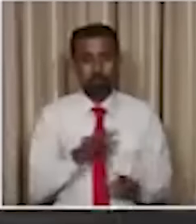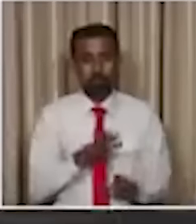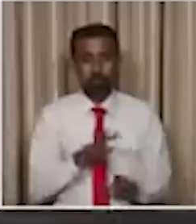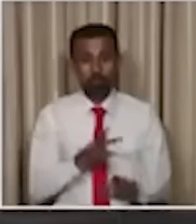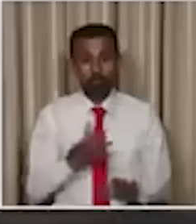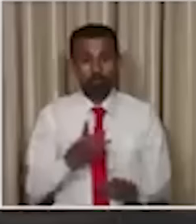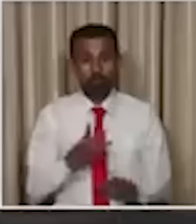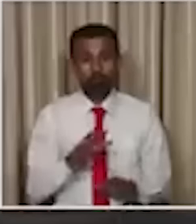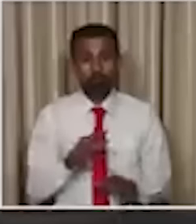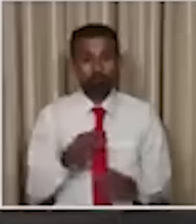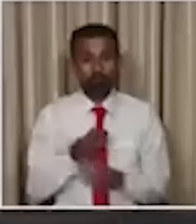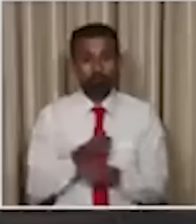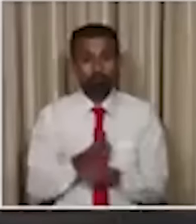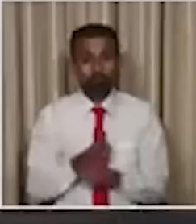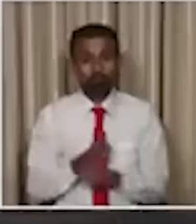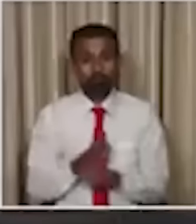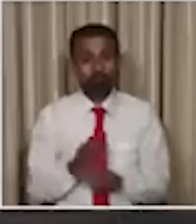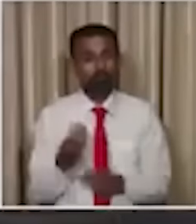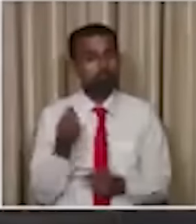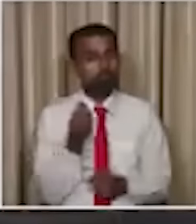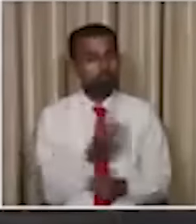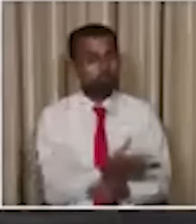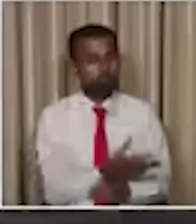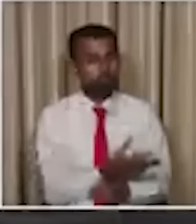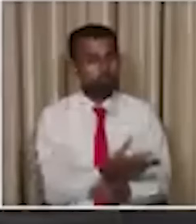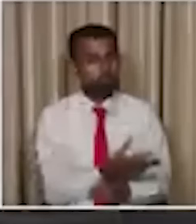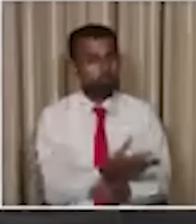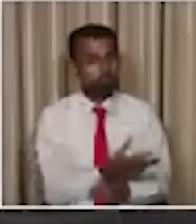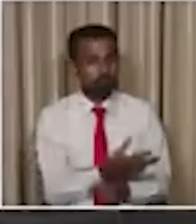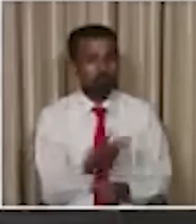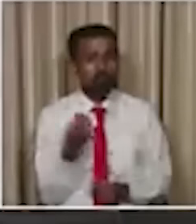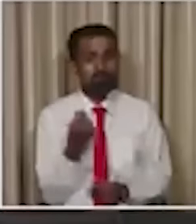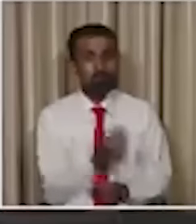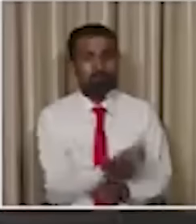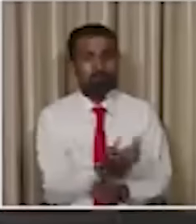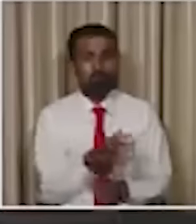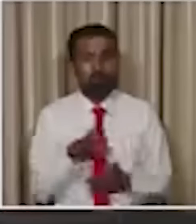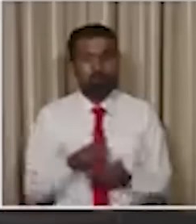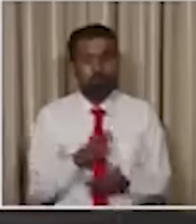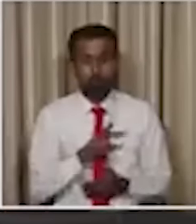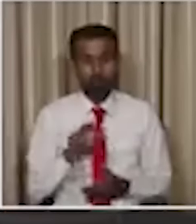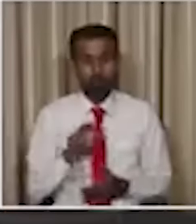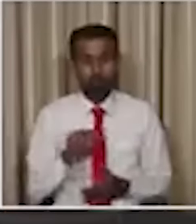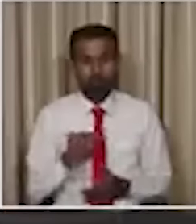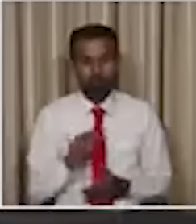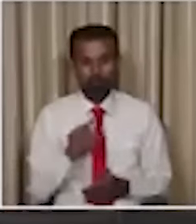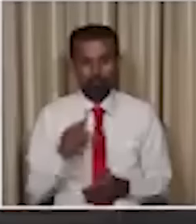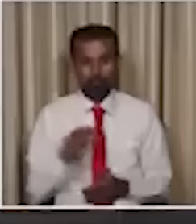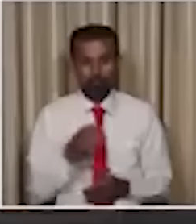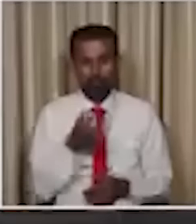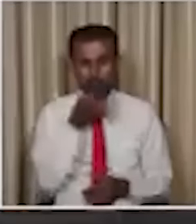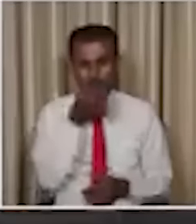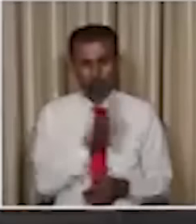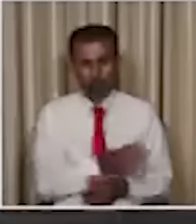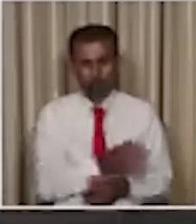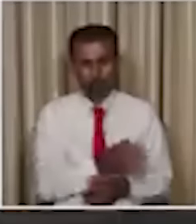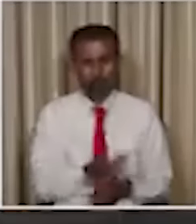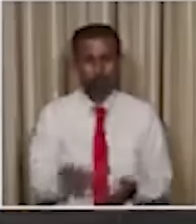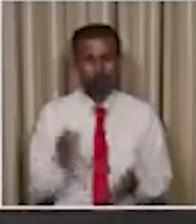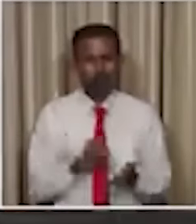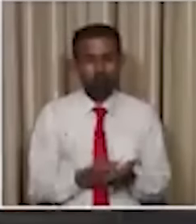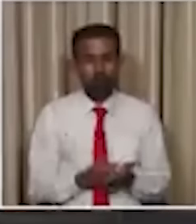රජයේ රස පරීක්ෂක දෙපාර්තමේන්තුව වෙත බාර දී ඇත. එලෙස ලබාගත් සාම්පල් 26න් 11ක් නරක්වීම හේතුවෙන් නැවත